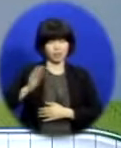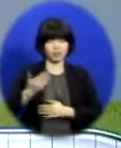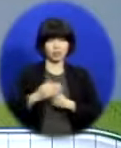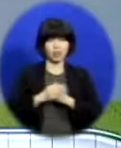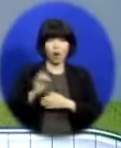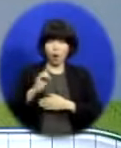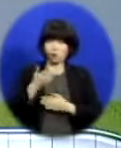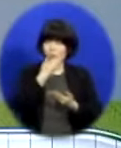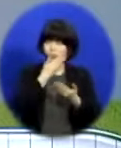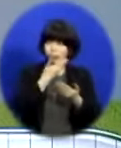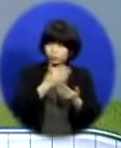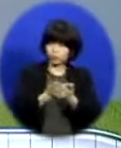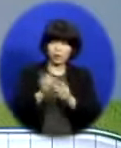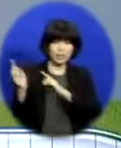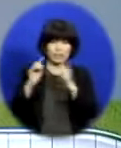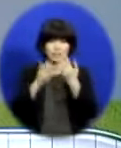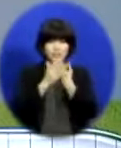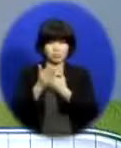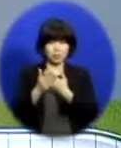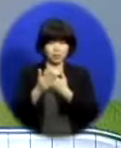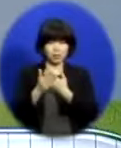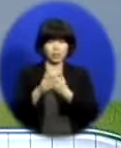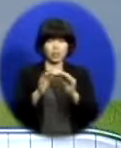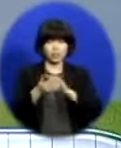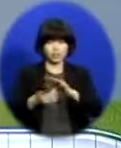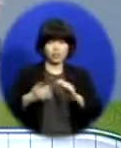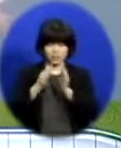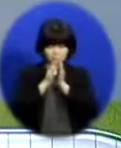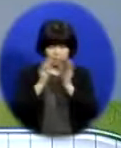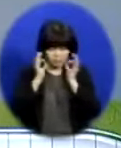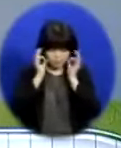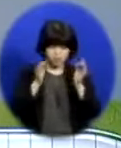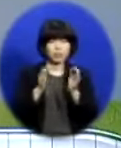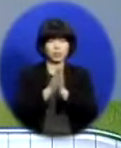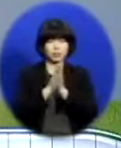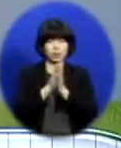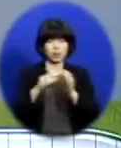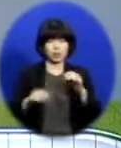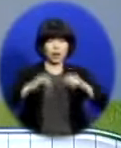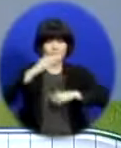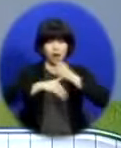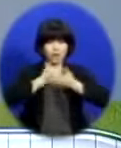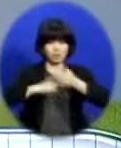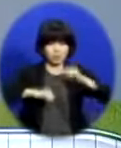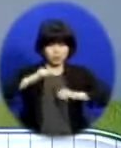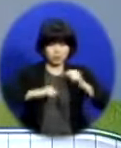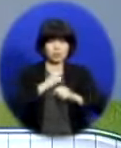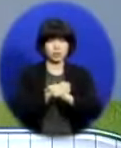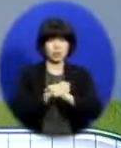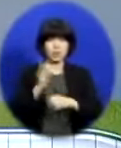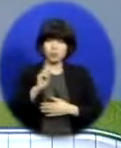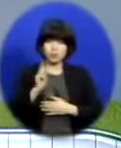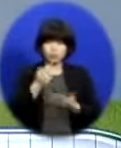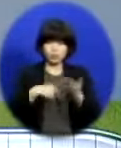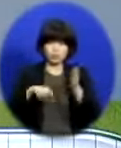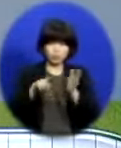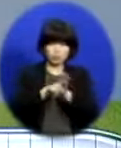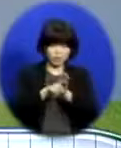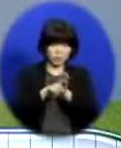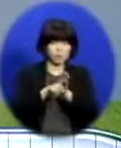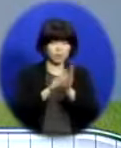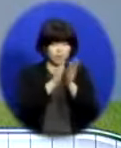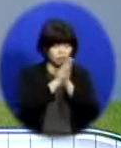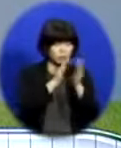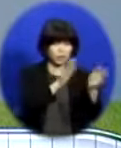어떤 중요한 집회를 앞두고 간절히 기도하면 하나님이 역사해 주시고 누구를 위해서 기도해야 될 때 간절히 하나님께 역사해